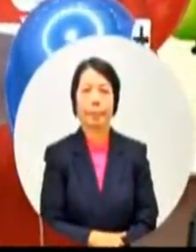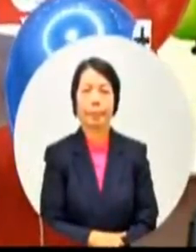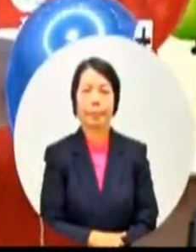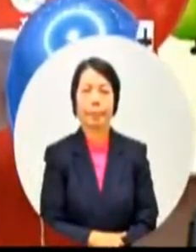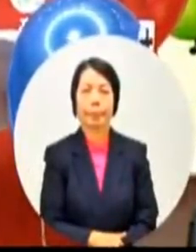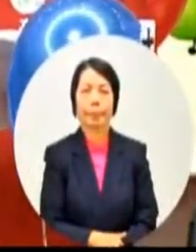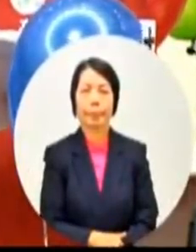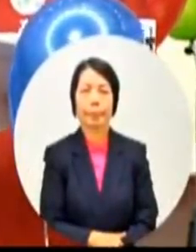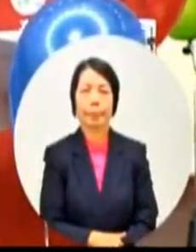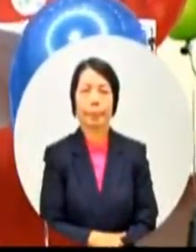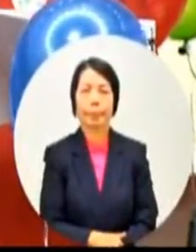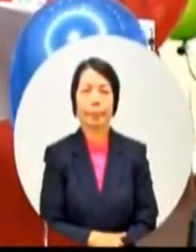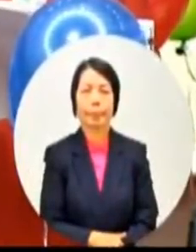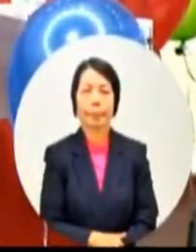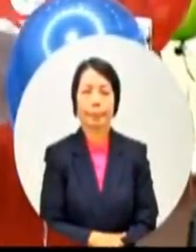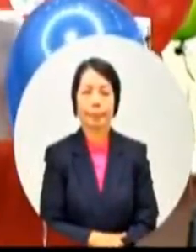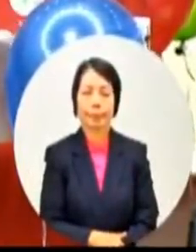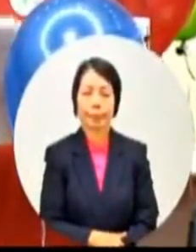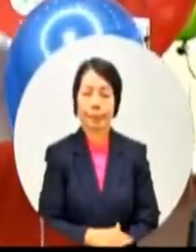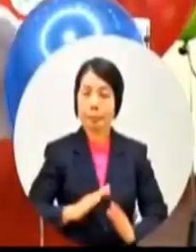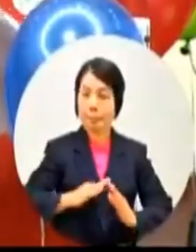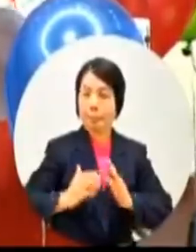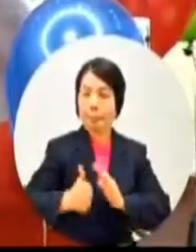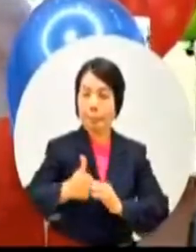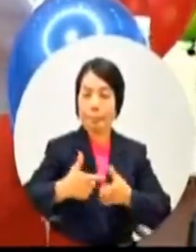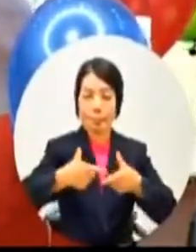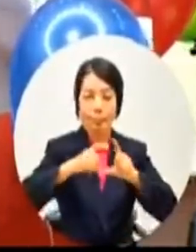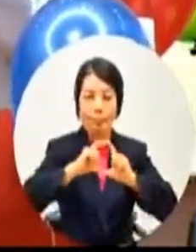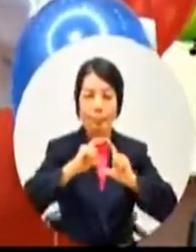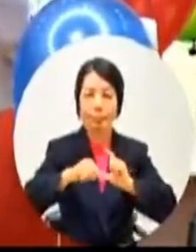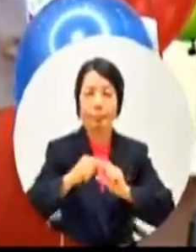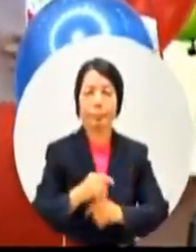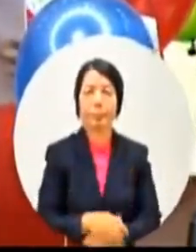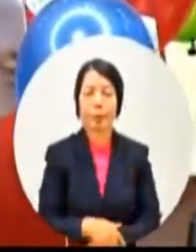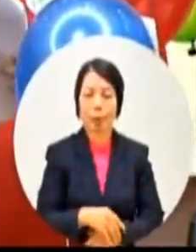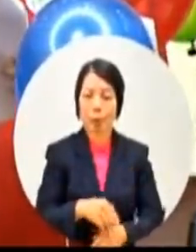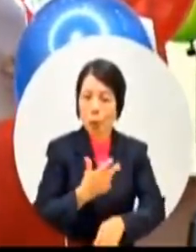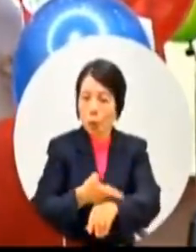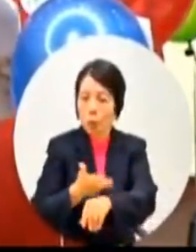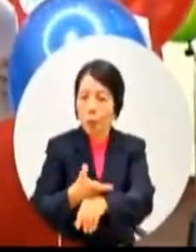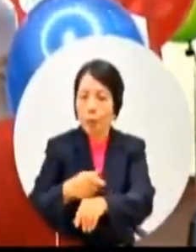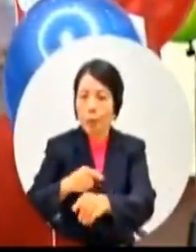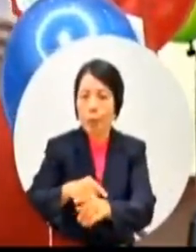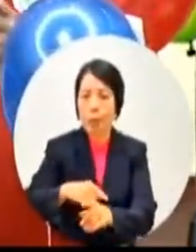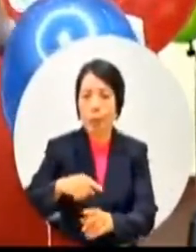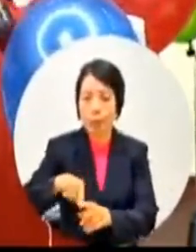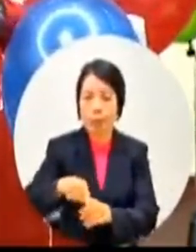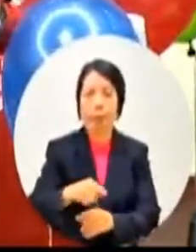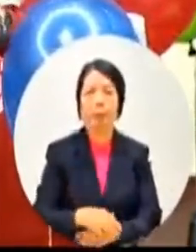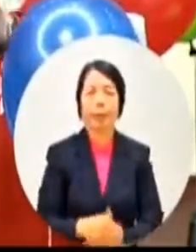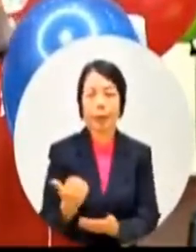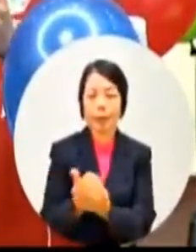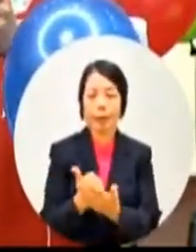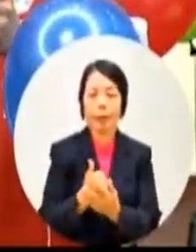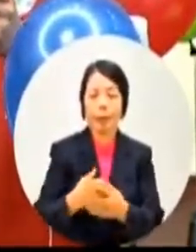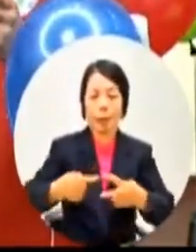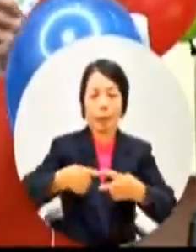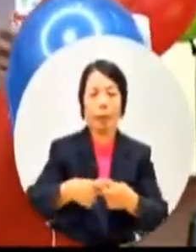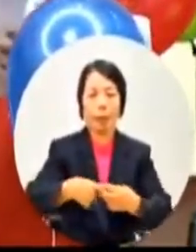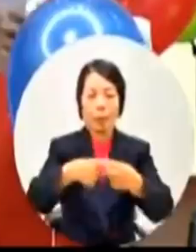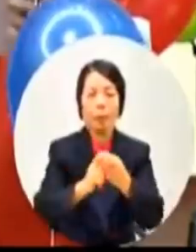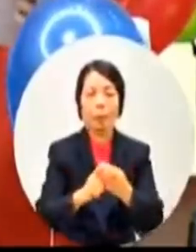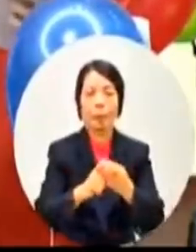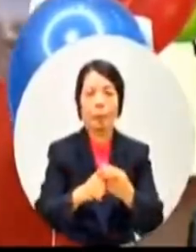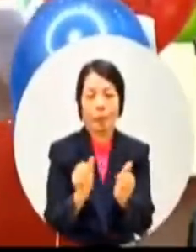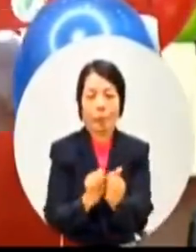市长现在。 因为就技术层面我特别请我们。 好，没有关系，我知道。 李世川副市长简单扼要。 好，那没有关系，没关系，没关系，那不用